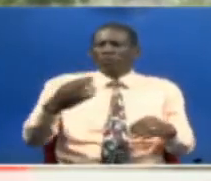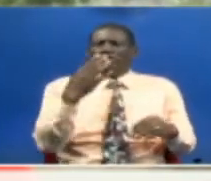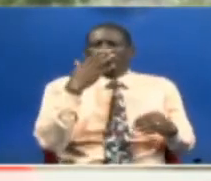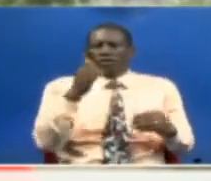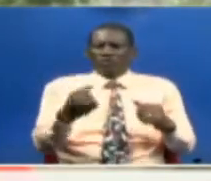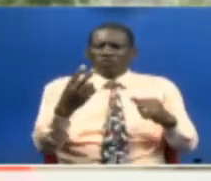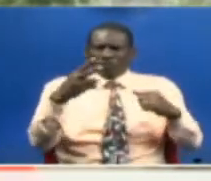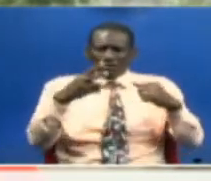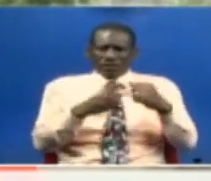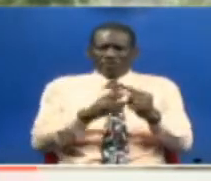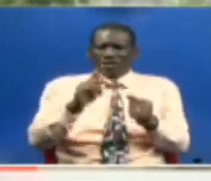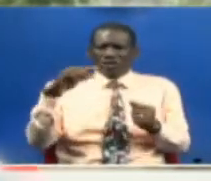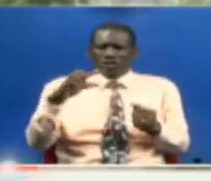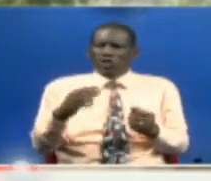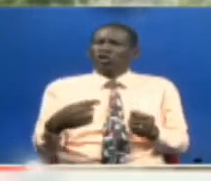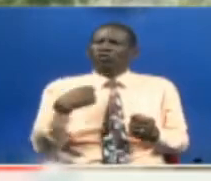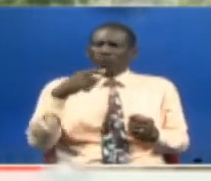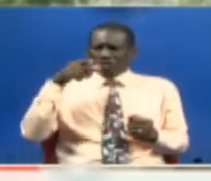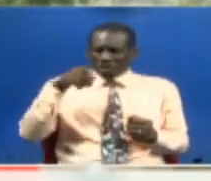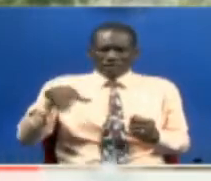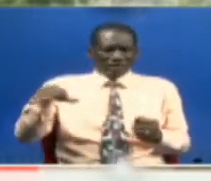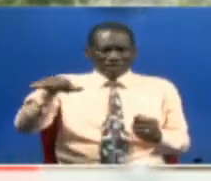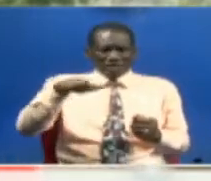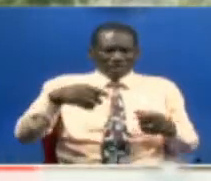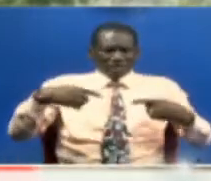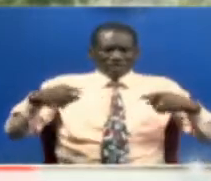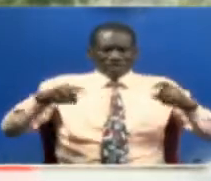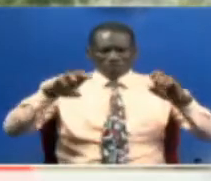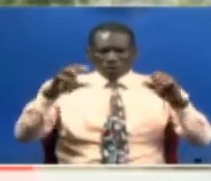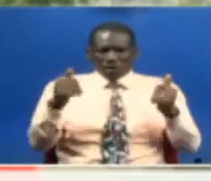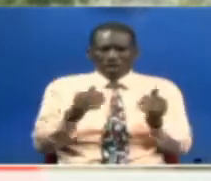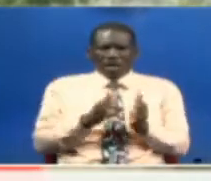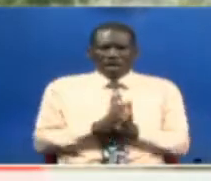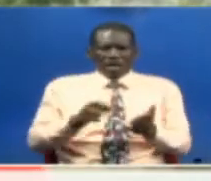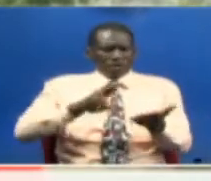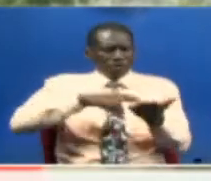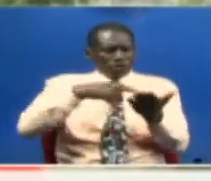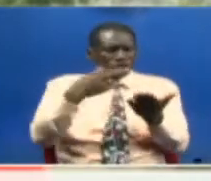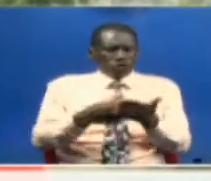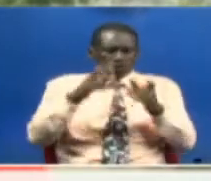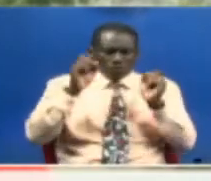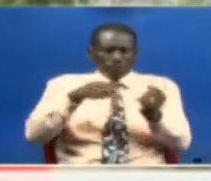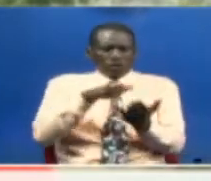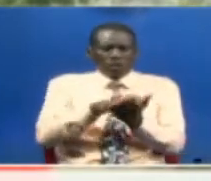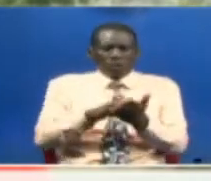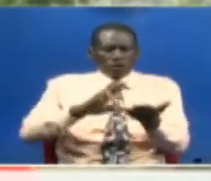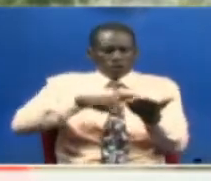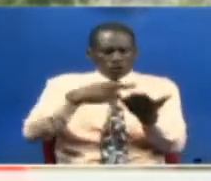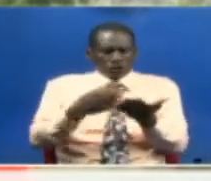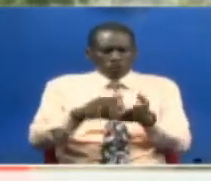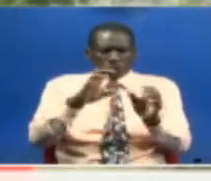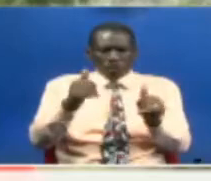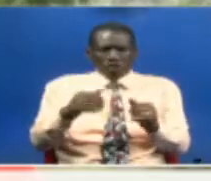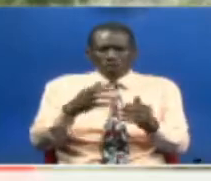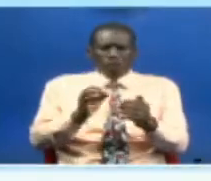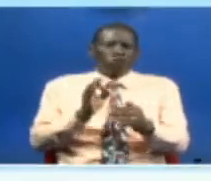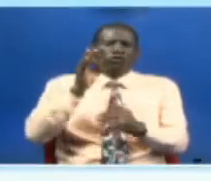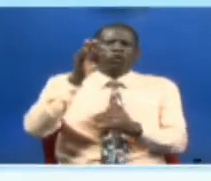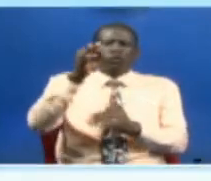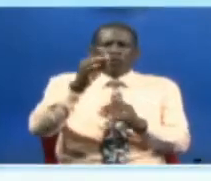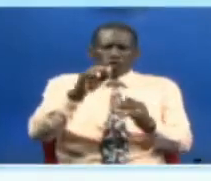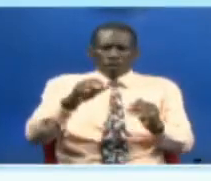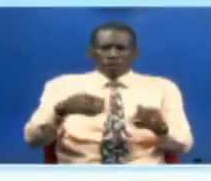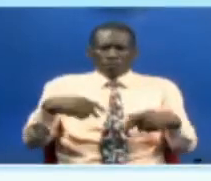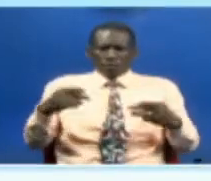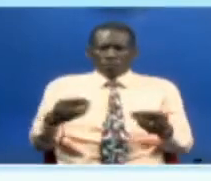1,527. Tukasema hili shamba limenawiri vizuri na rasilimali yetu lazima tuhifadhi kwa sababu ya kizazi ambacho kwamba kitakuja.